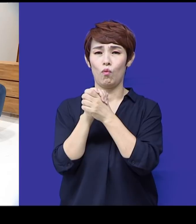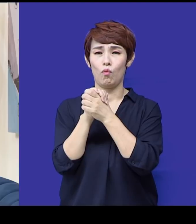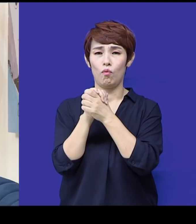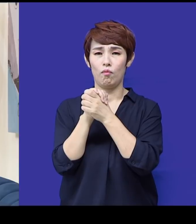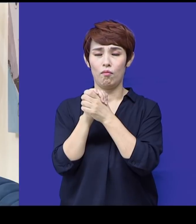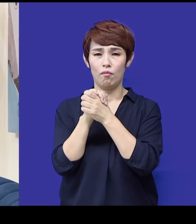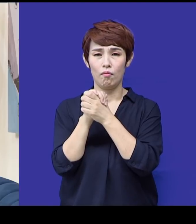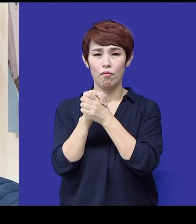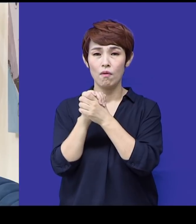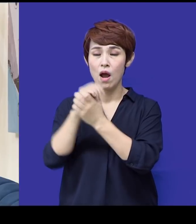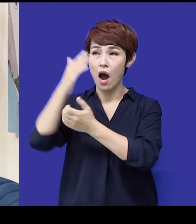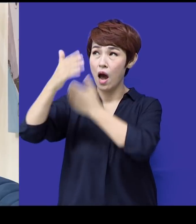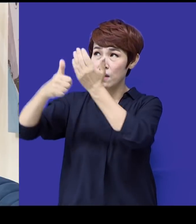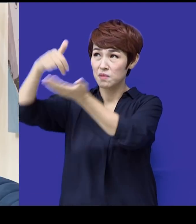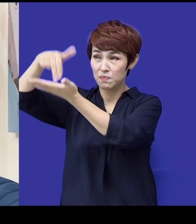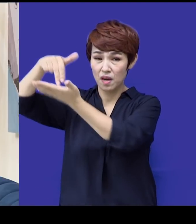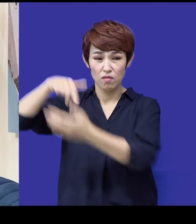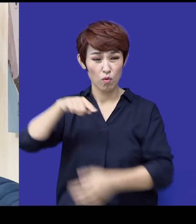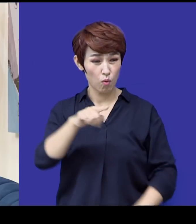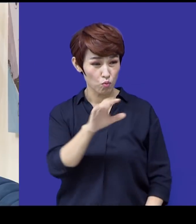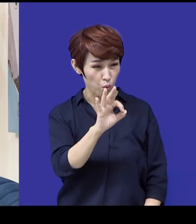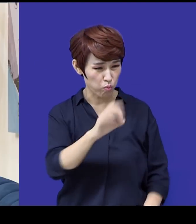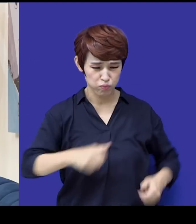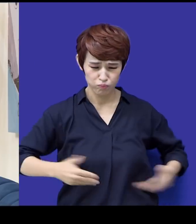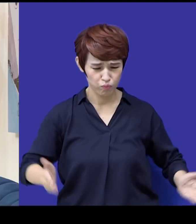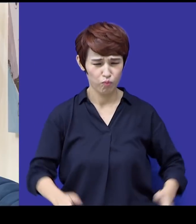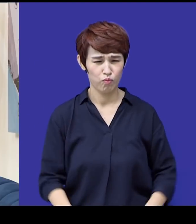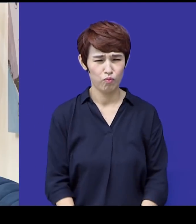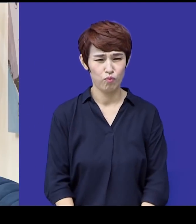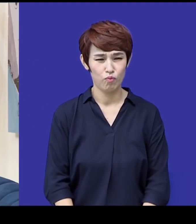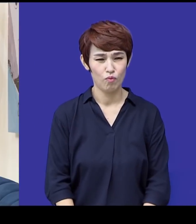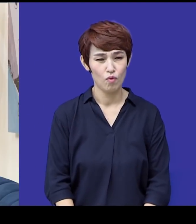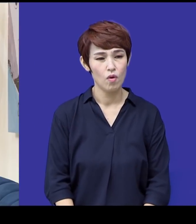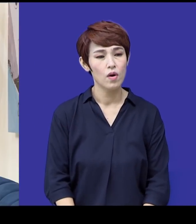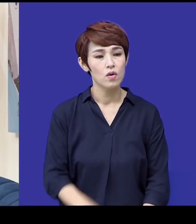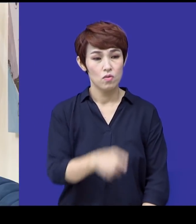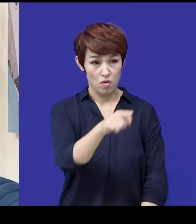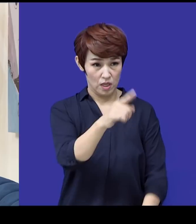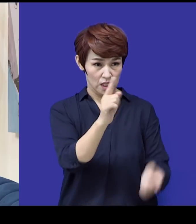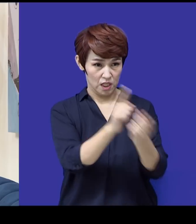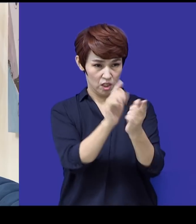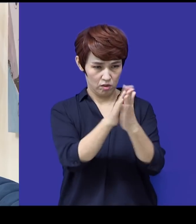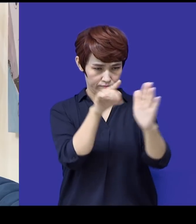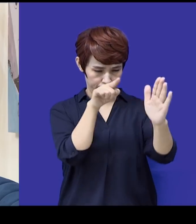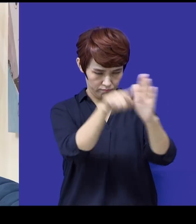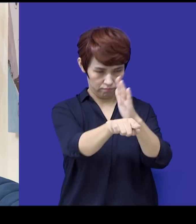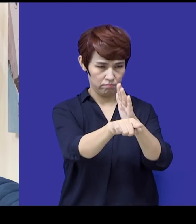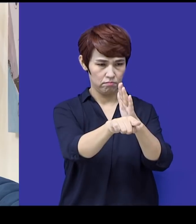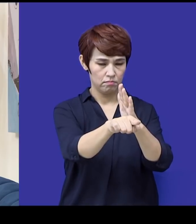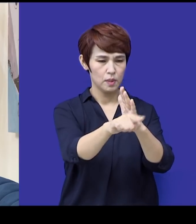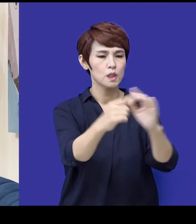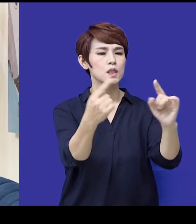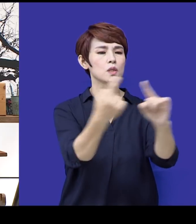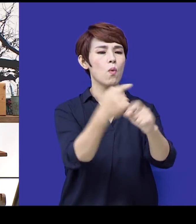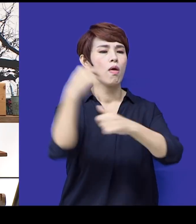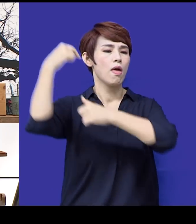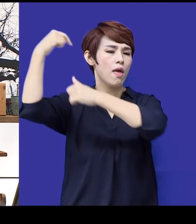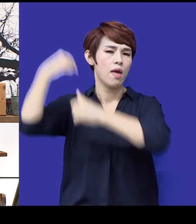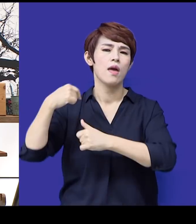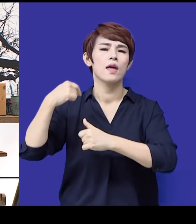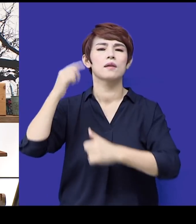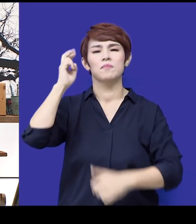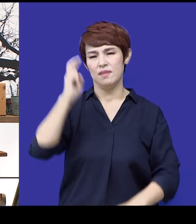근데 하나님은 너 돈 필요 없어. 예. 네가 직접 가서 치료해. 그걸 원하셨던 것